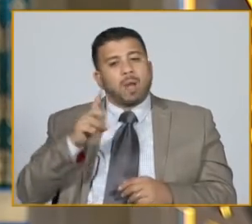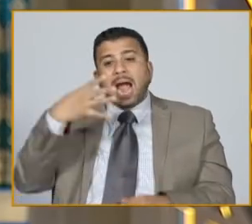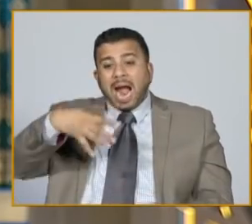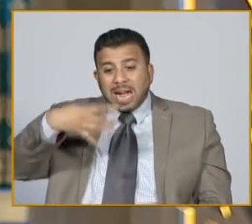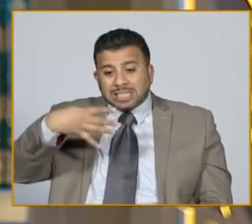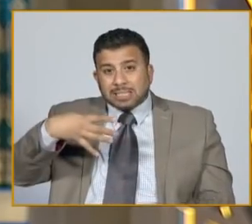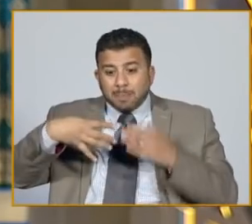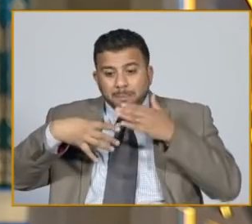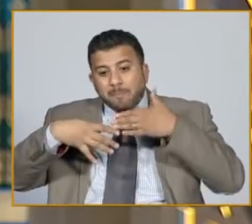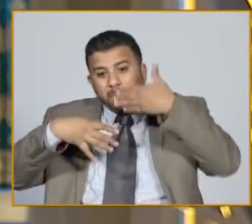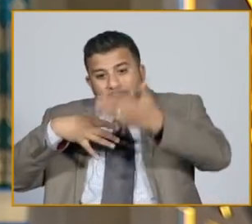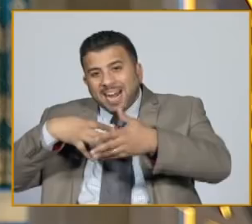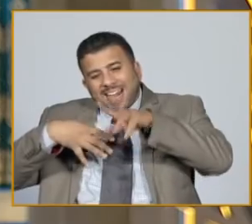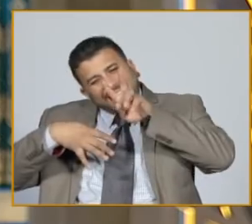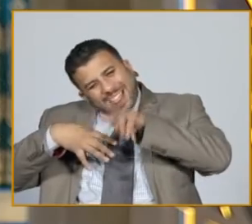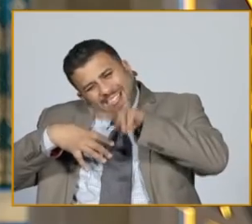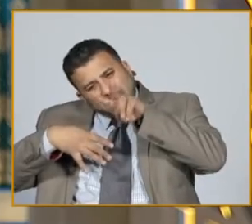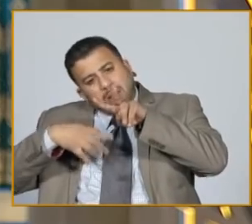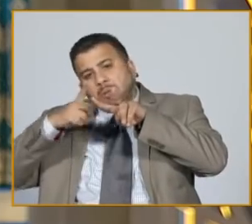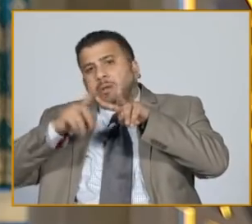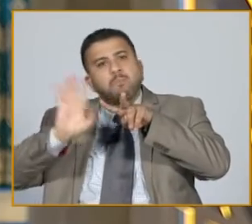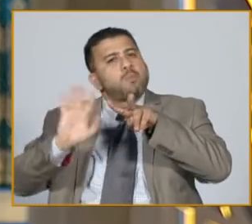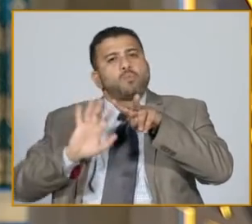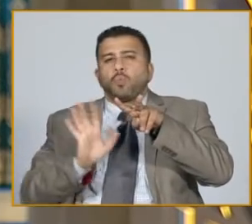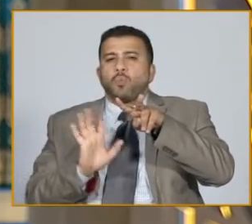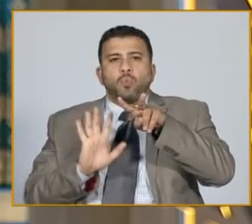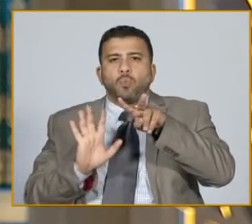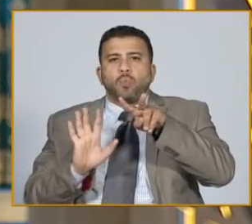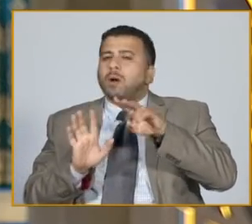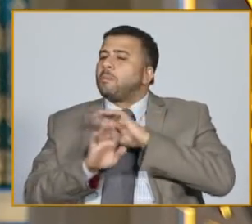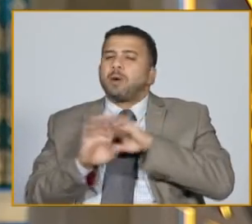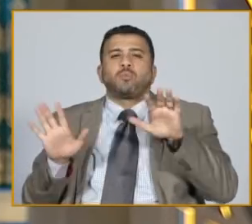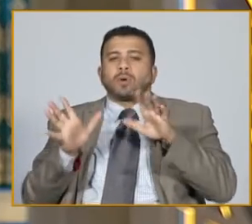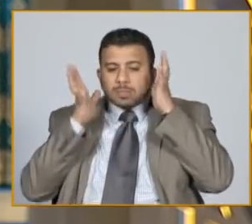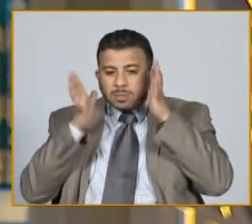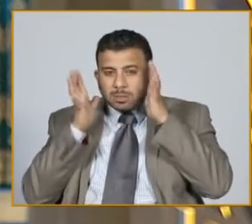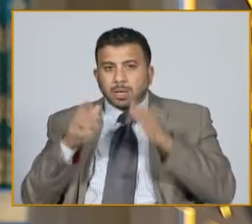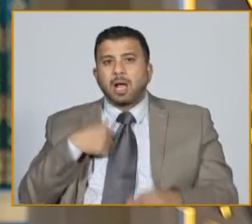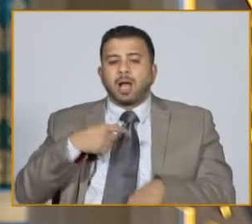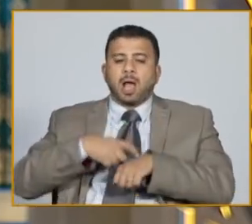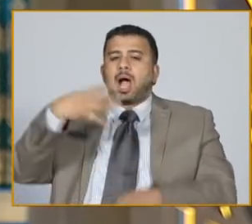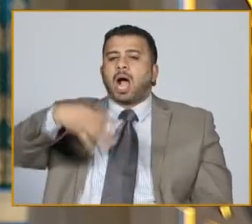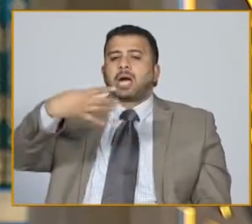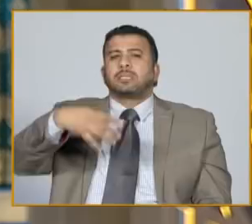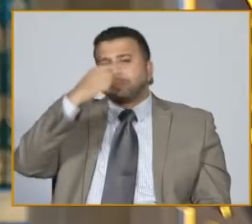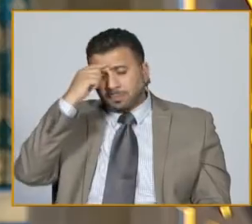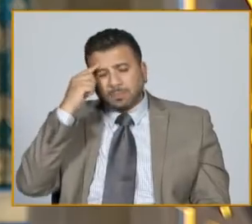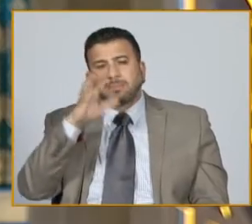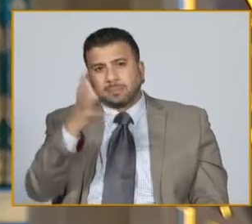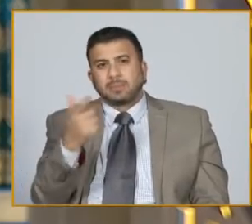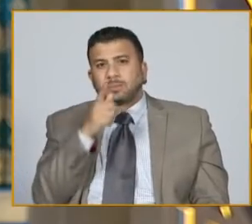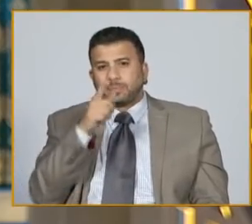المطلق، والعبرة بفعل الصلاة وليس بدخول الوقت. يعني أفترض الآن صليت العصر، يعني